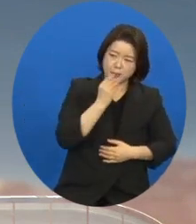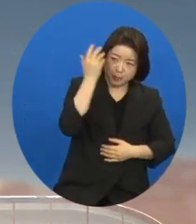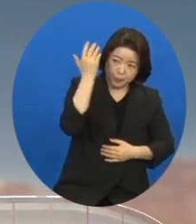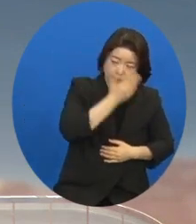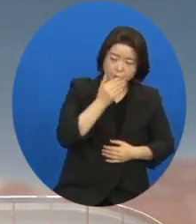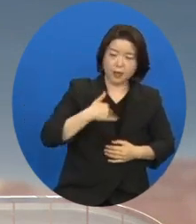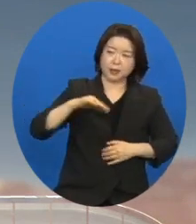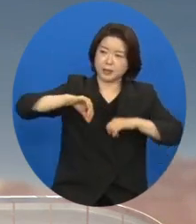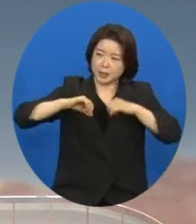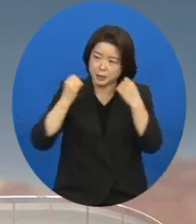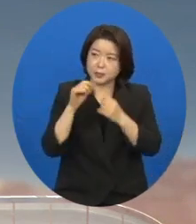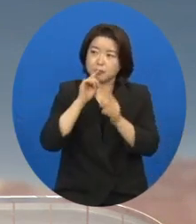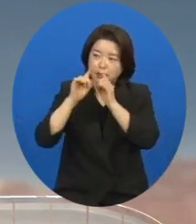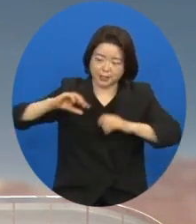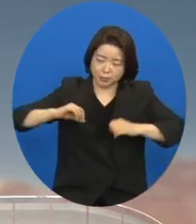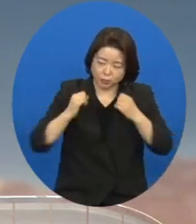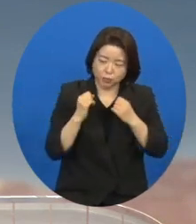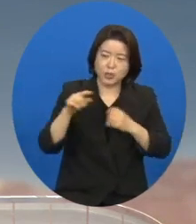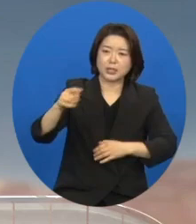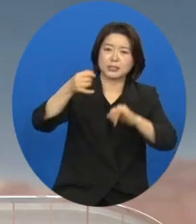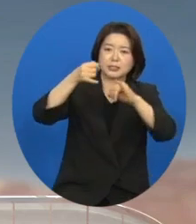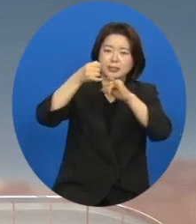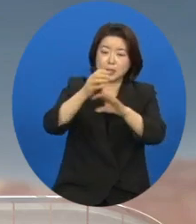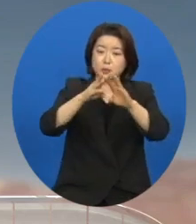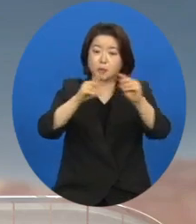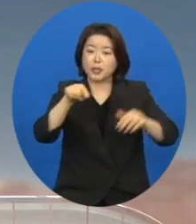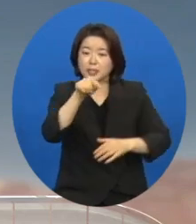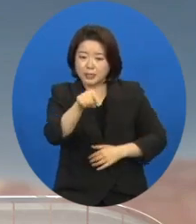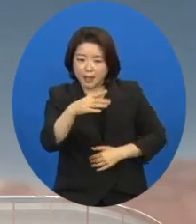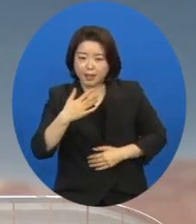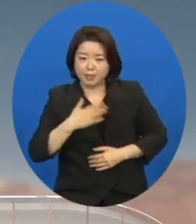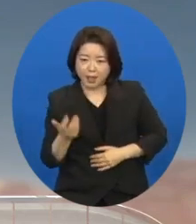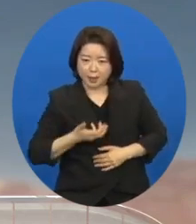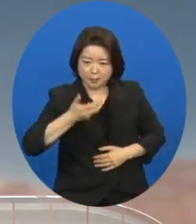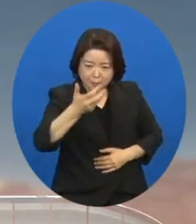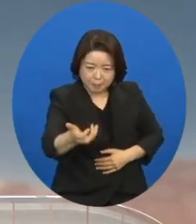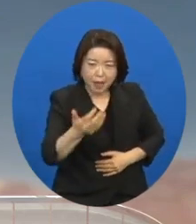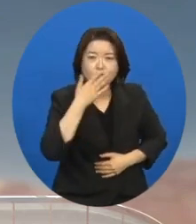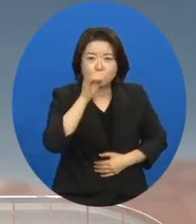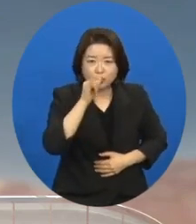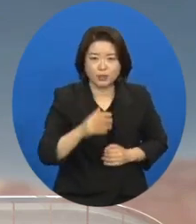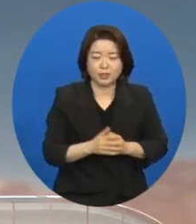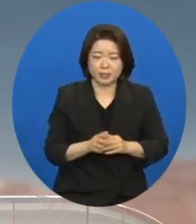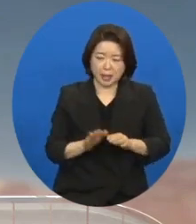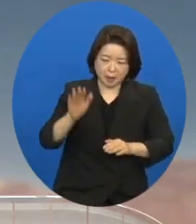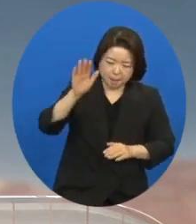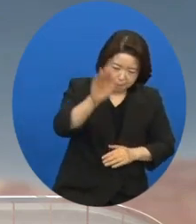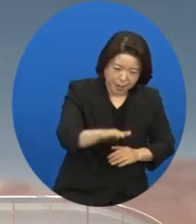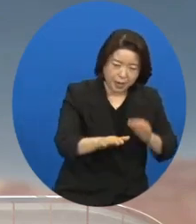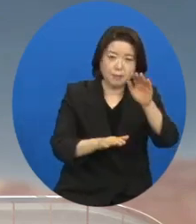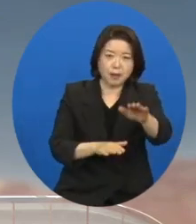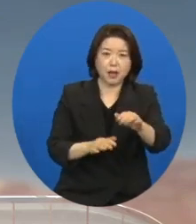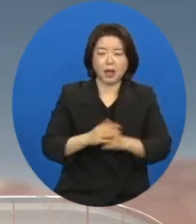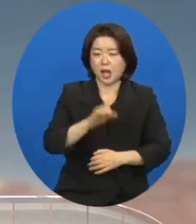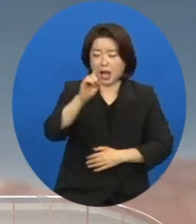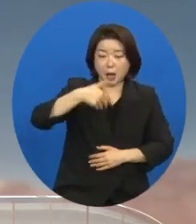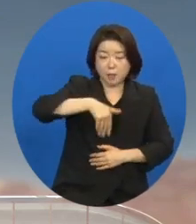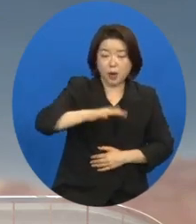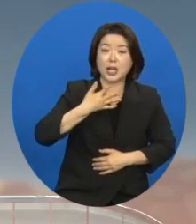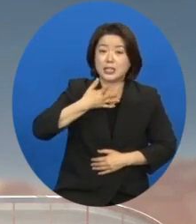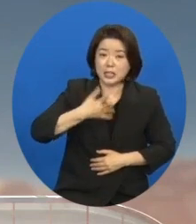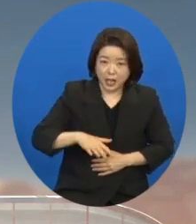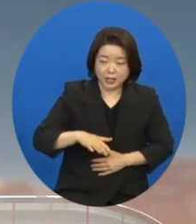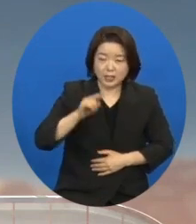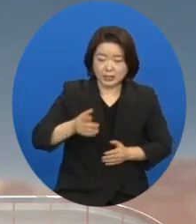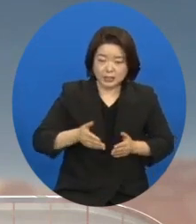순종함으로 그 약속의 땅을 믿음으로 나아갈 수 있는 한 번도 가보지 않은 길, 한 번도 건너보지